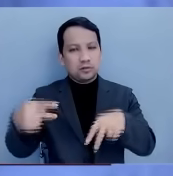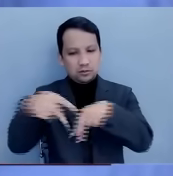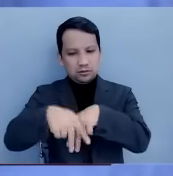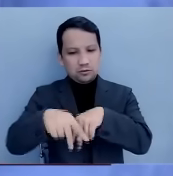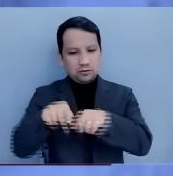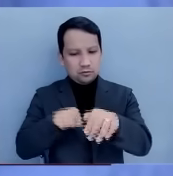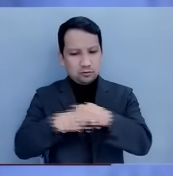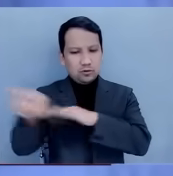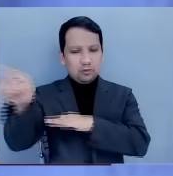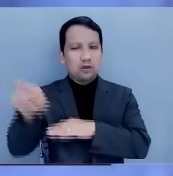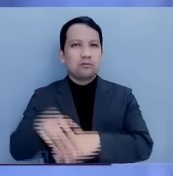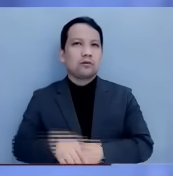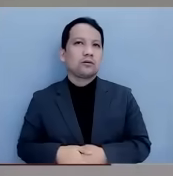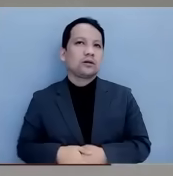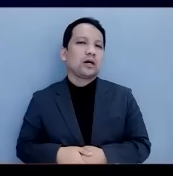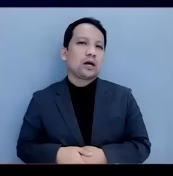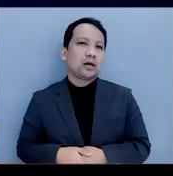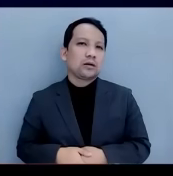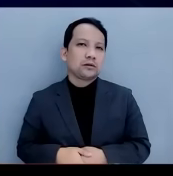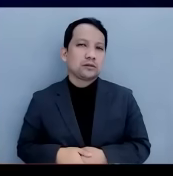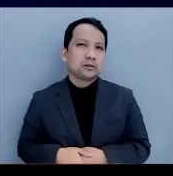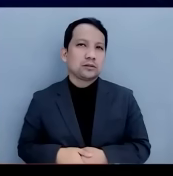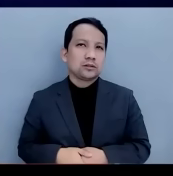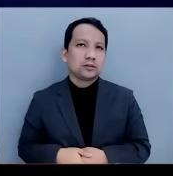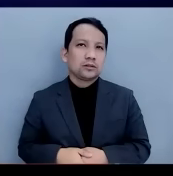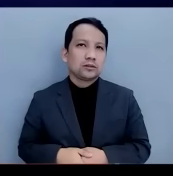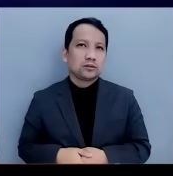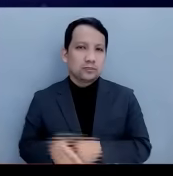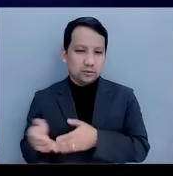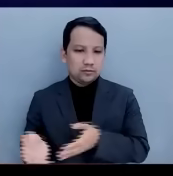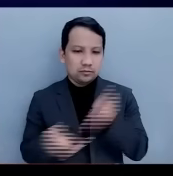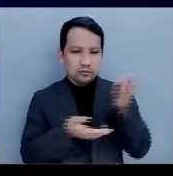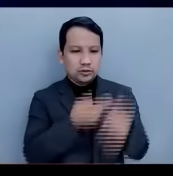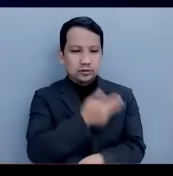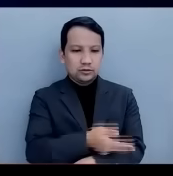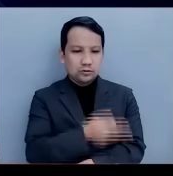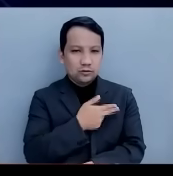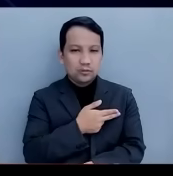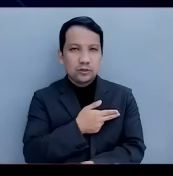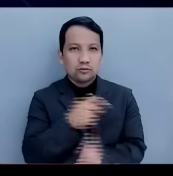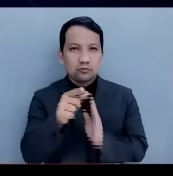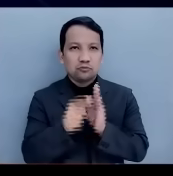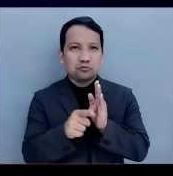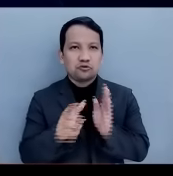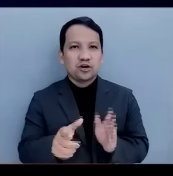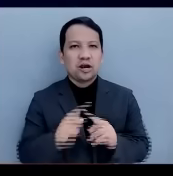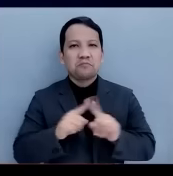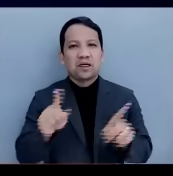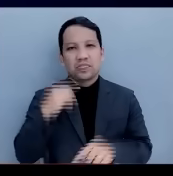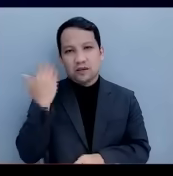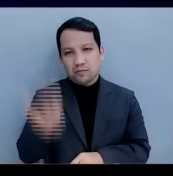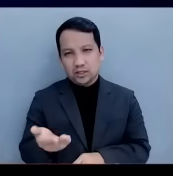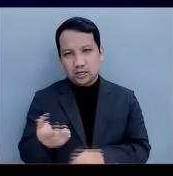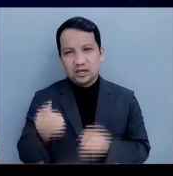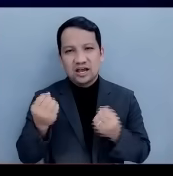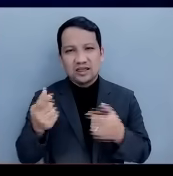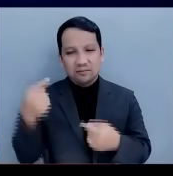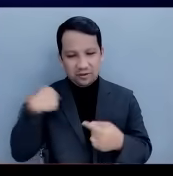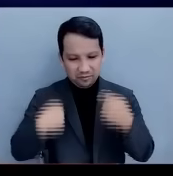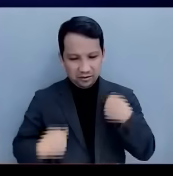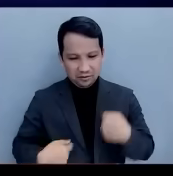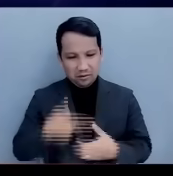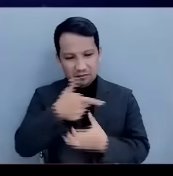mga sospek na parang walang nangyari. Isinugod sa ospital si Alzate, pero namatay rin dahil sa dami ng tama ng